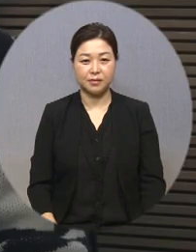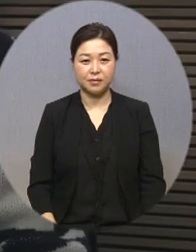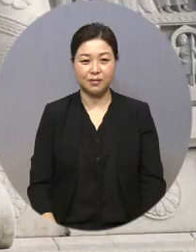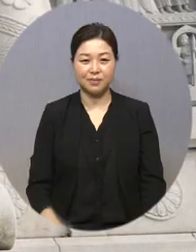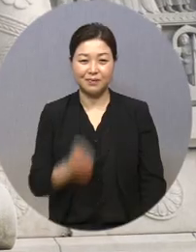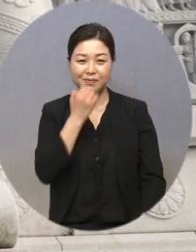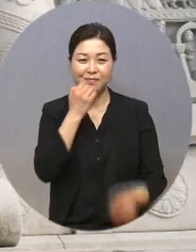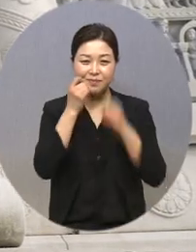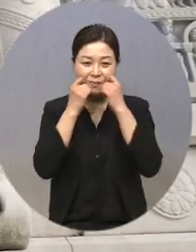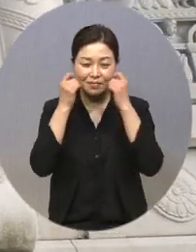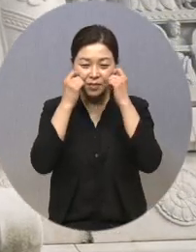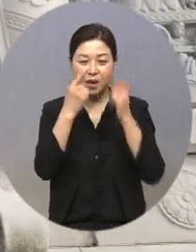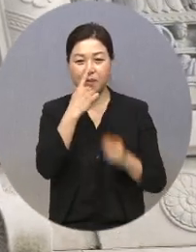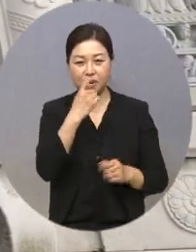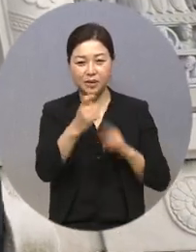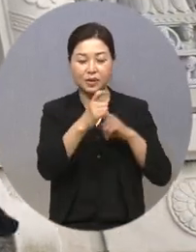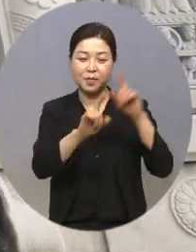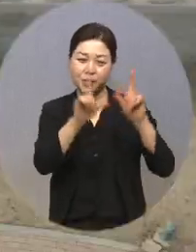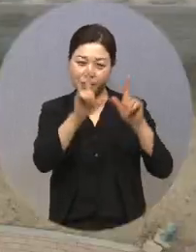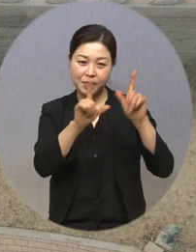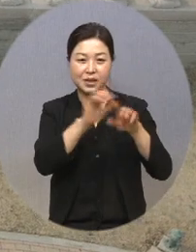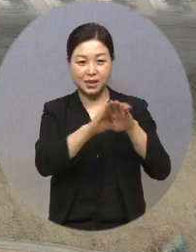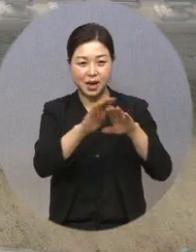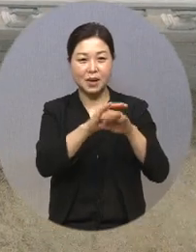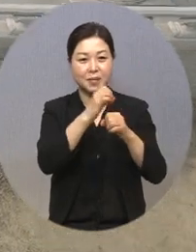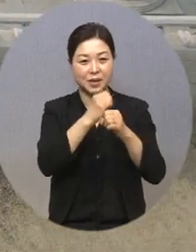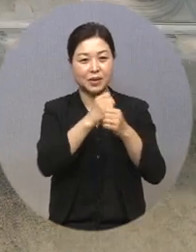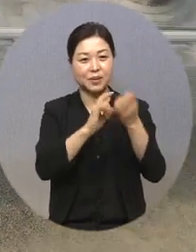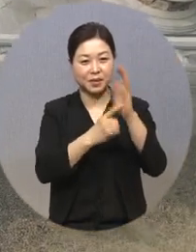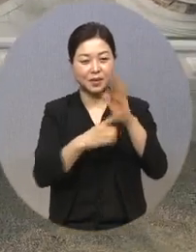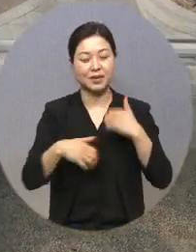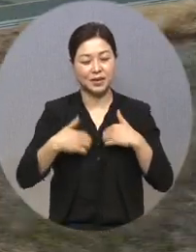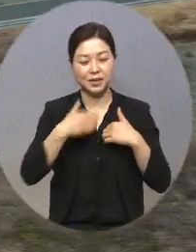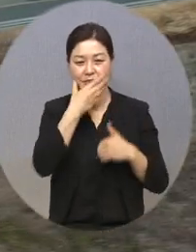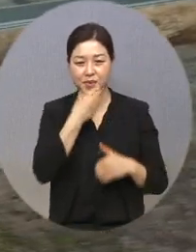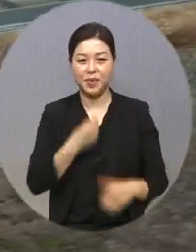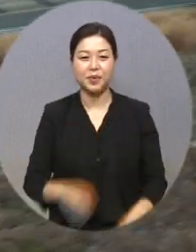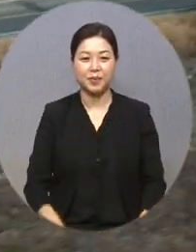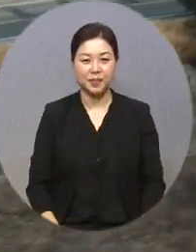웃음 짓게 만드는 멋진 장면들이 연출돼서 너무 즐겁고